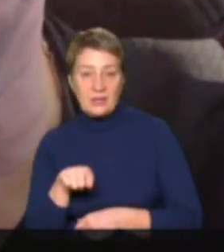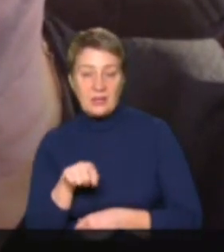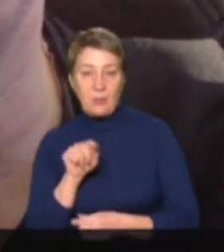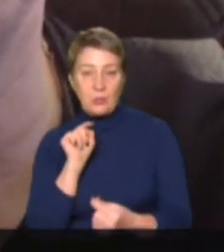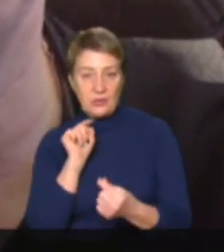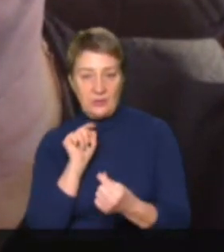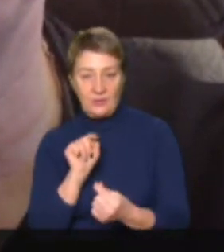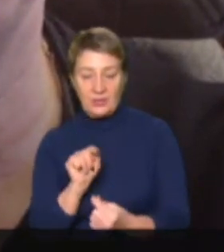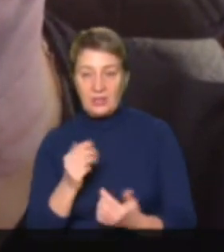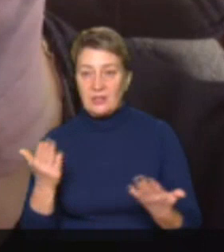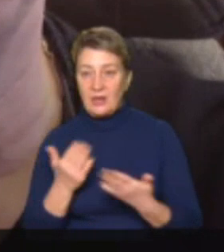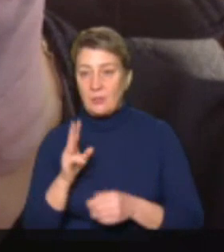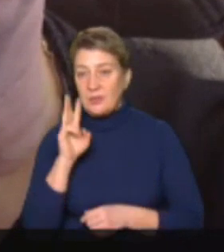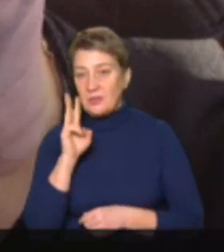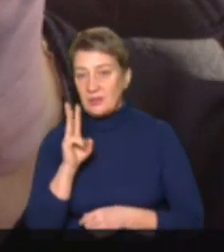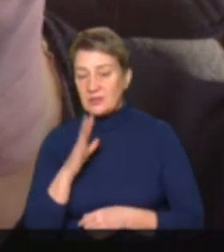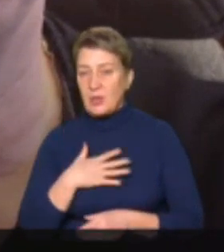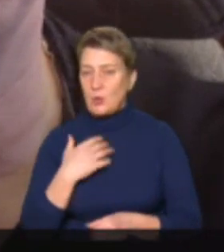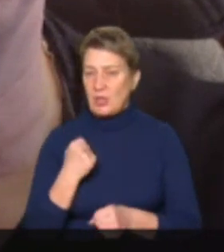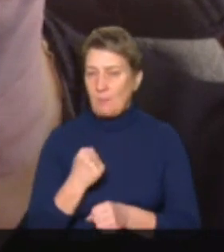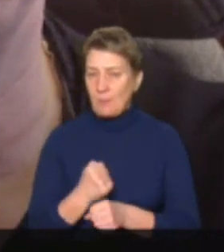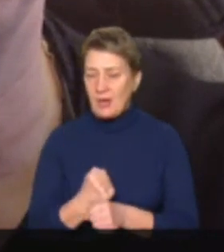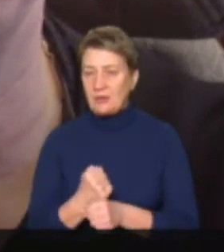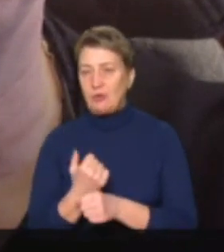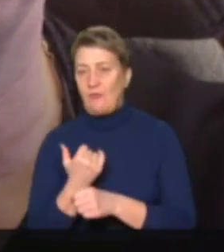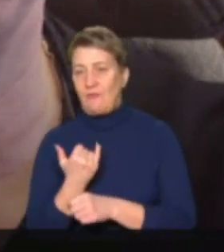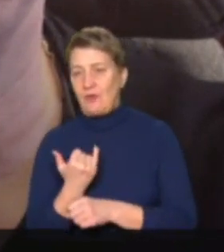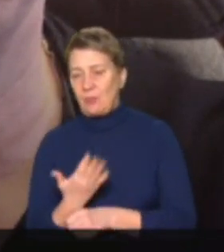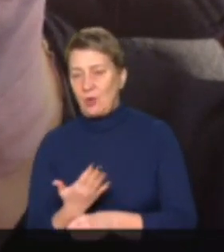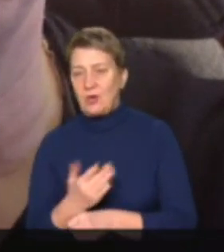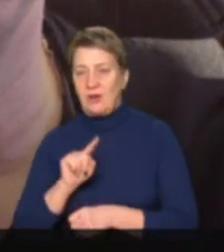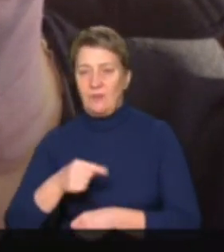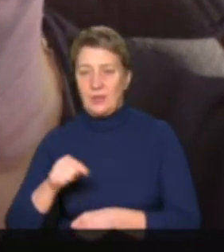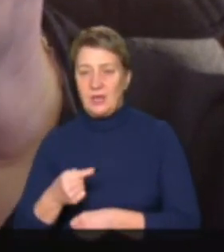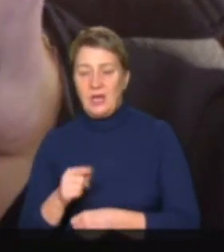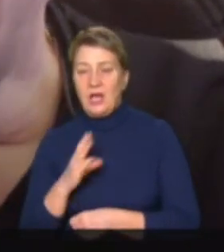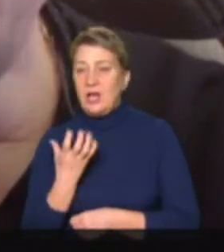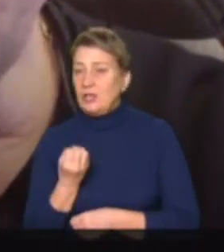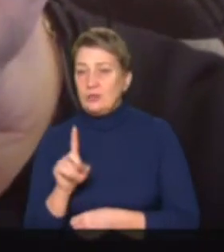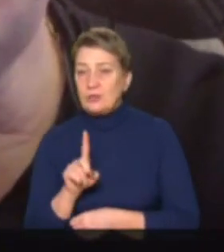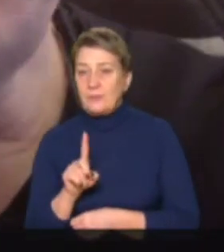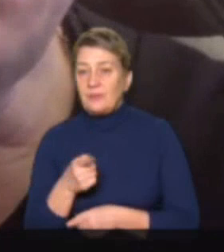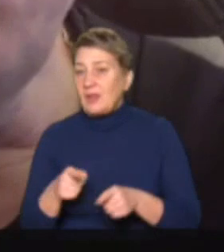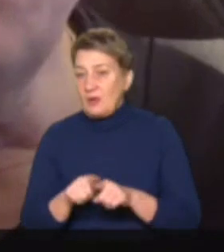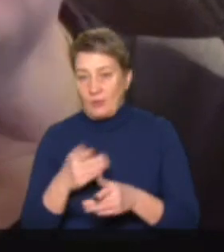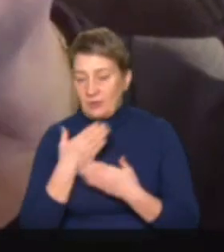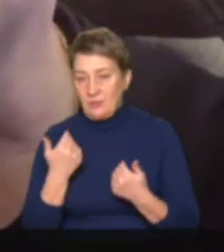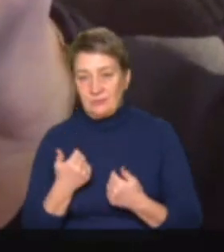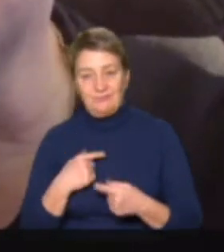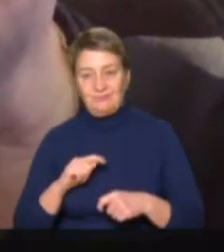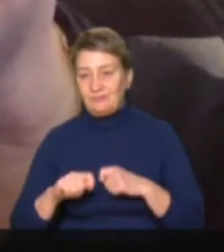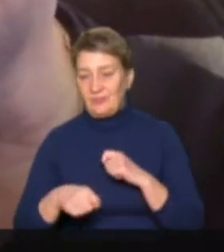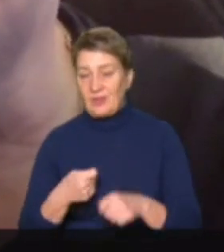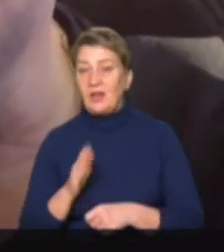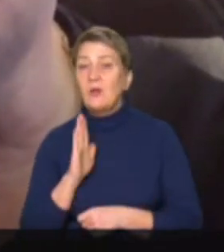якомусь дипломатичному, якісь ультиматуми, там, вимоги і щось іще. Чи такого не побачимо ми? Я думаю, що навряд чи вони